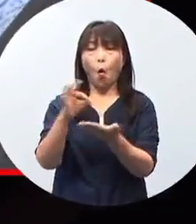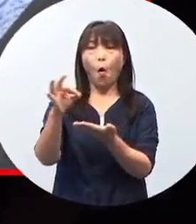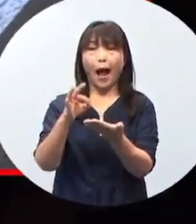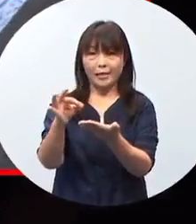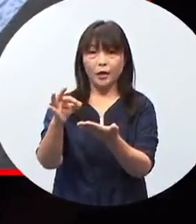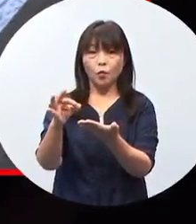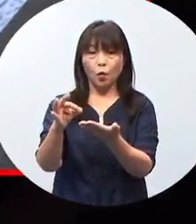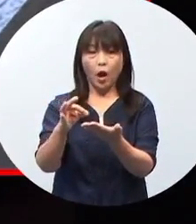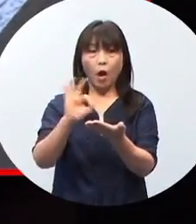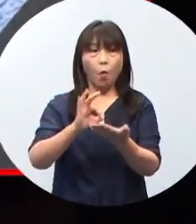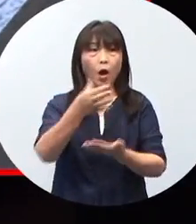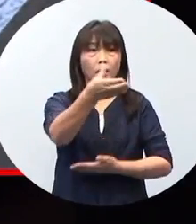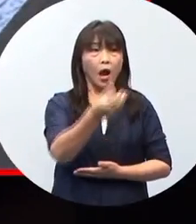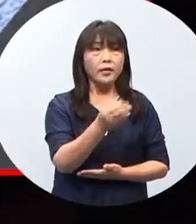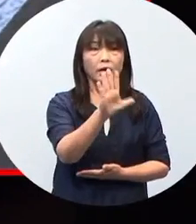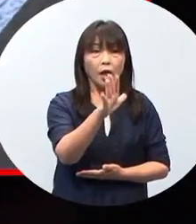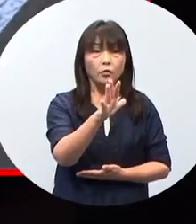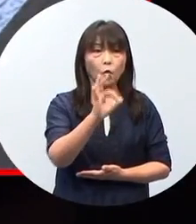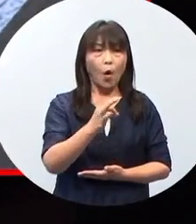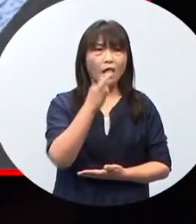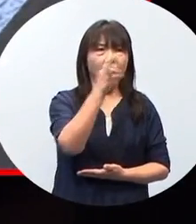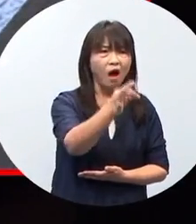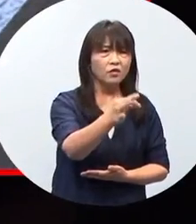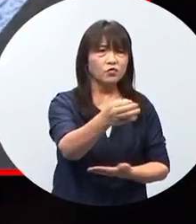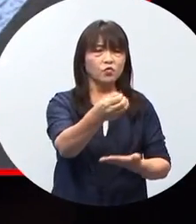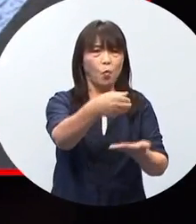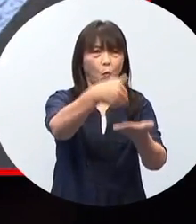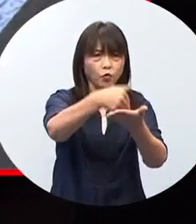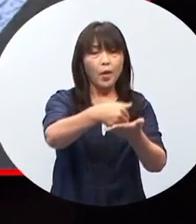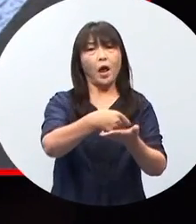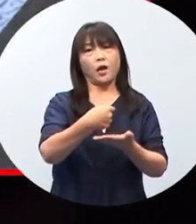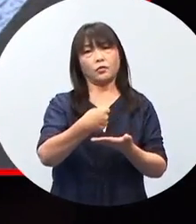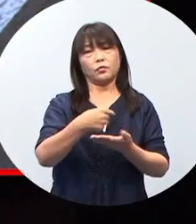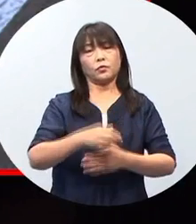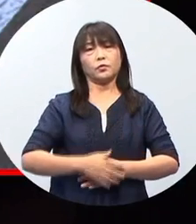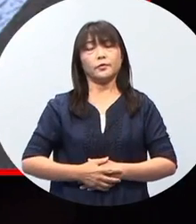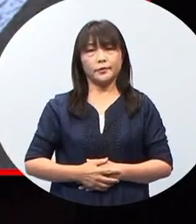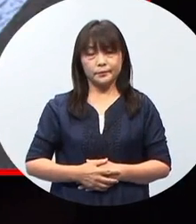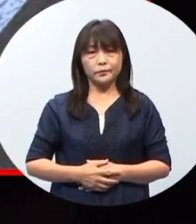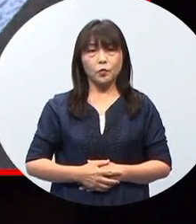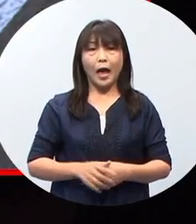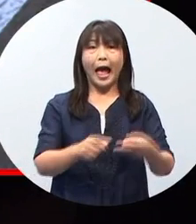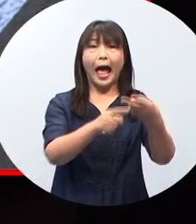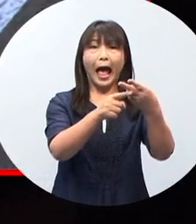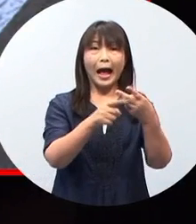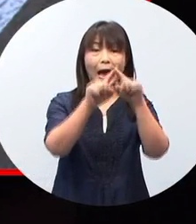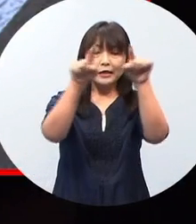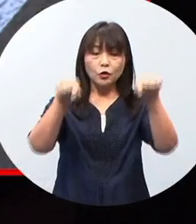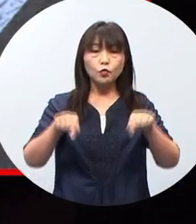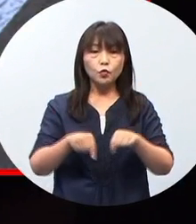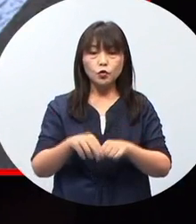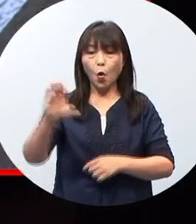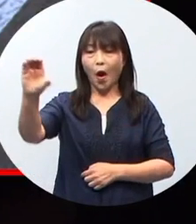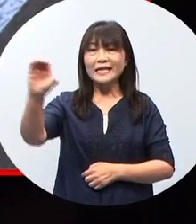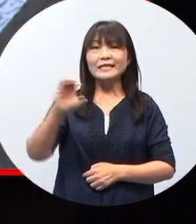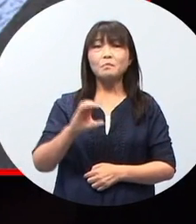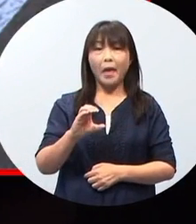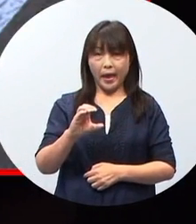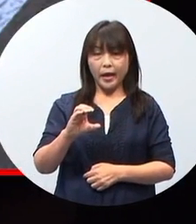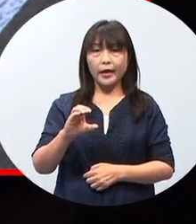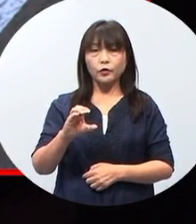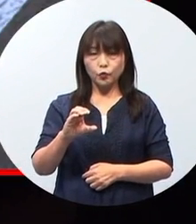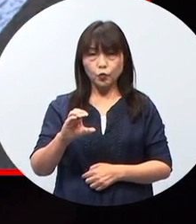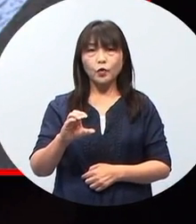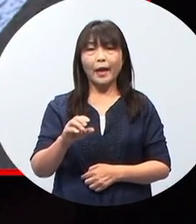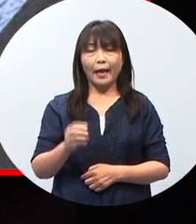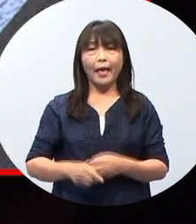借金の返済を求められるというものです。主にはがきや封書、E メールなどで最終